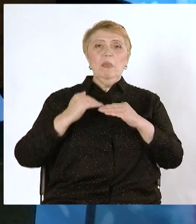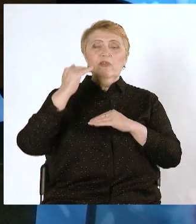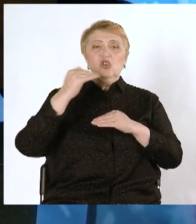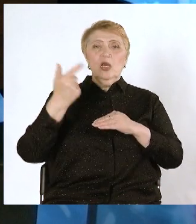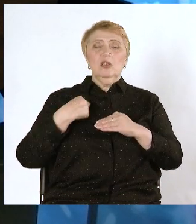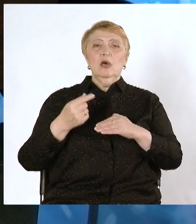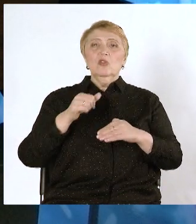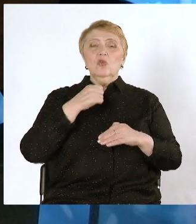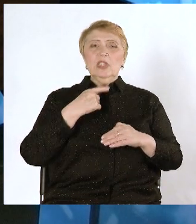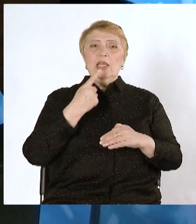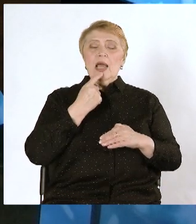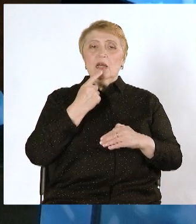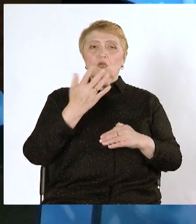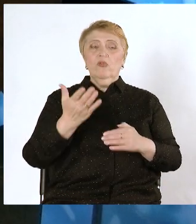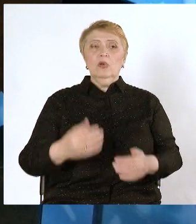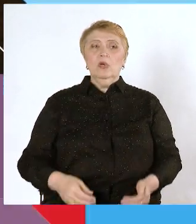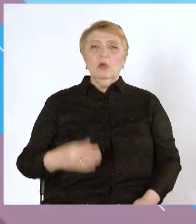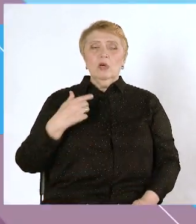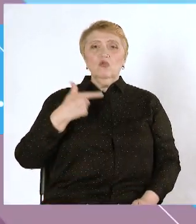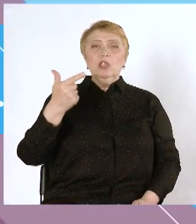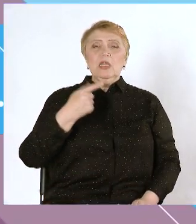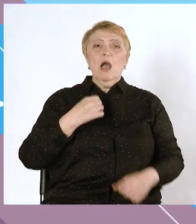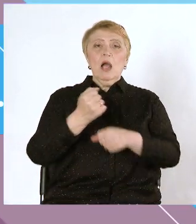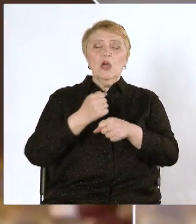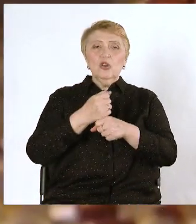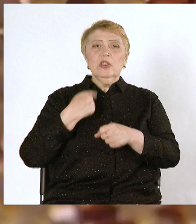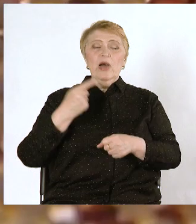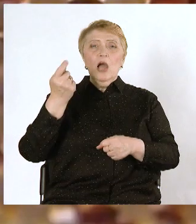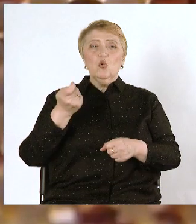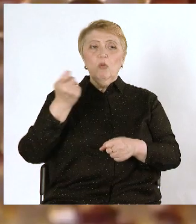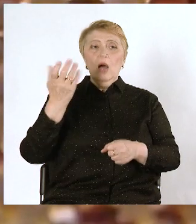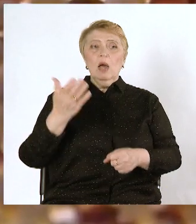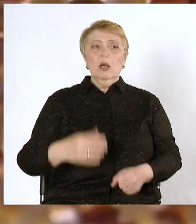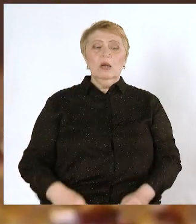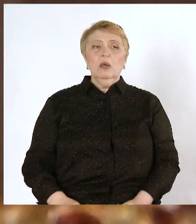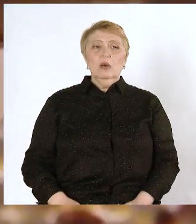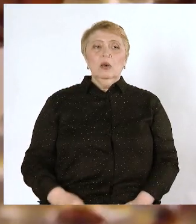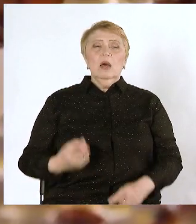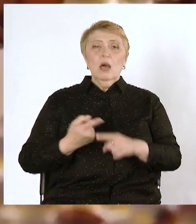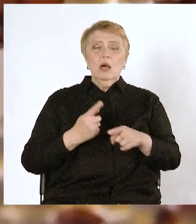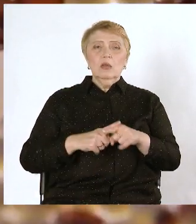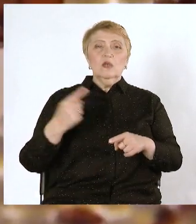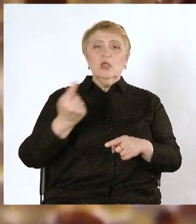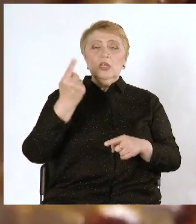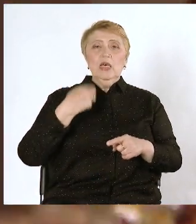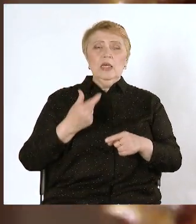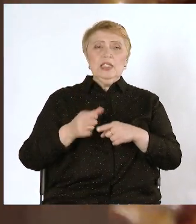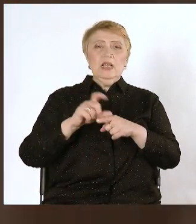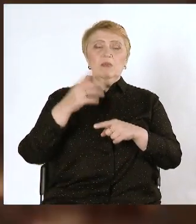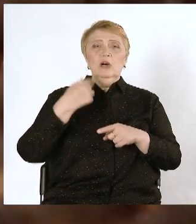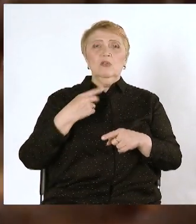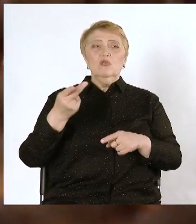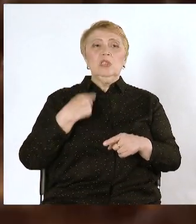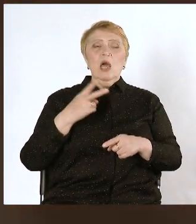глюкоза гречка но как же мы гречку брать меньше значит по идее вот одна это одна из самых калорийных каш и я